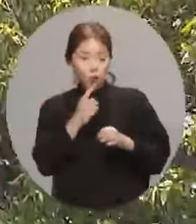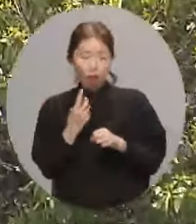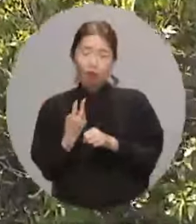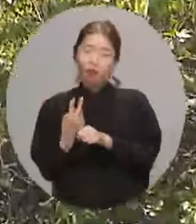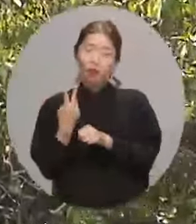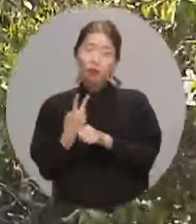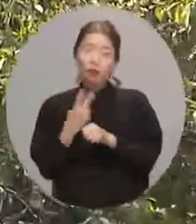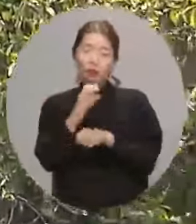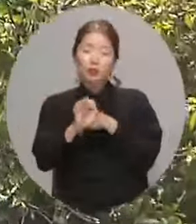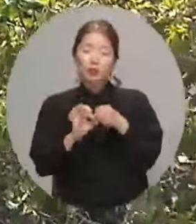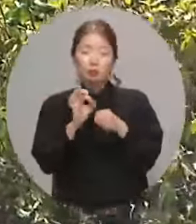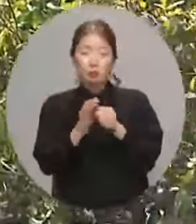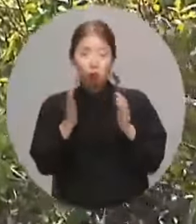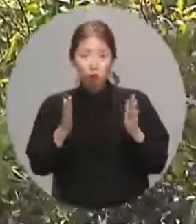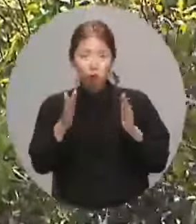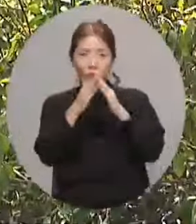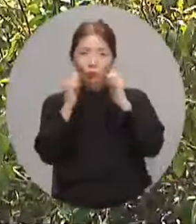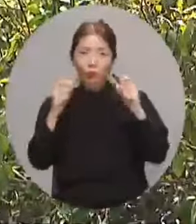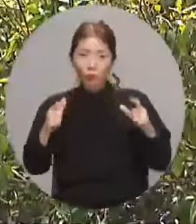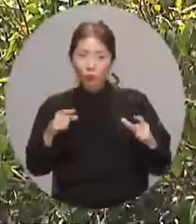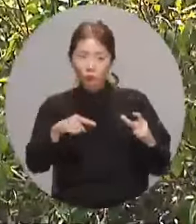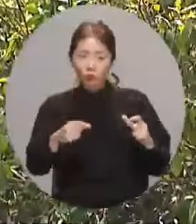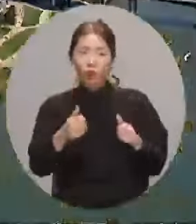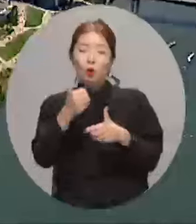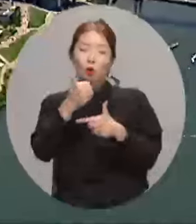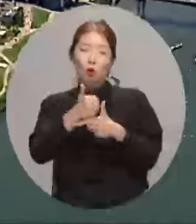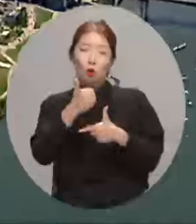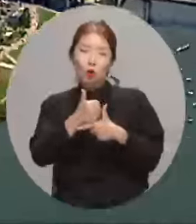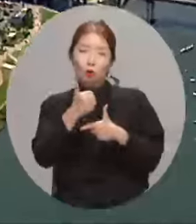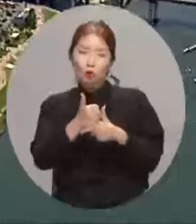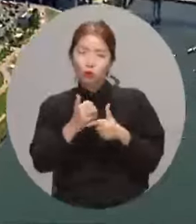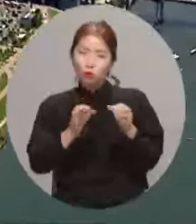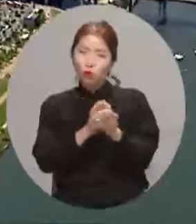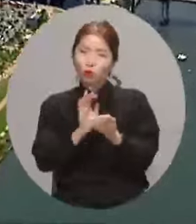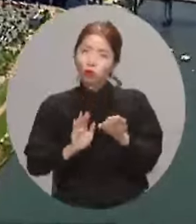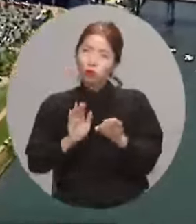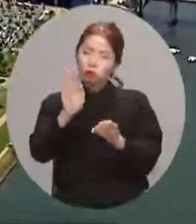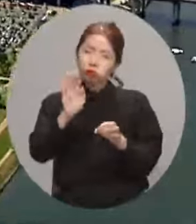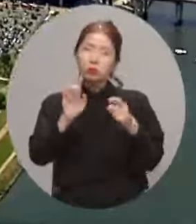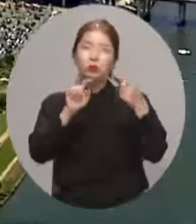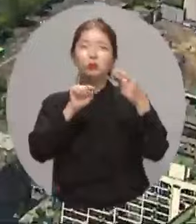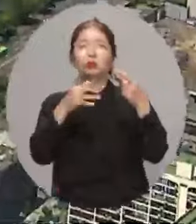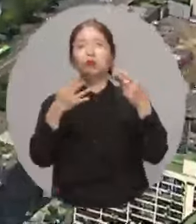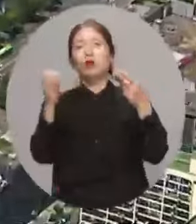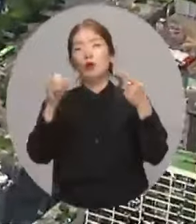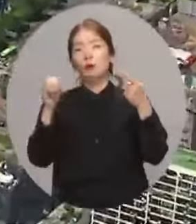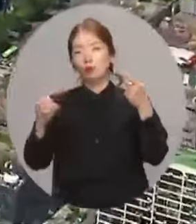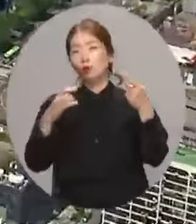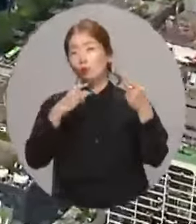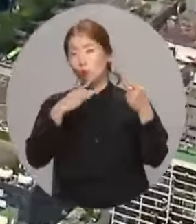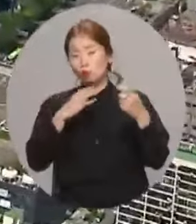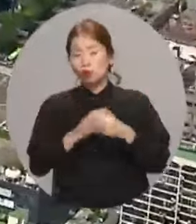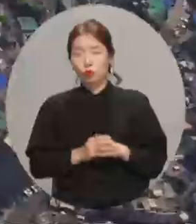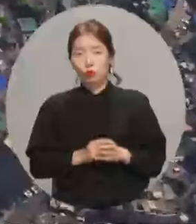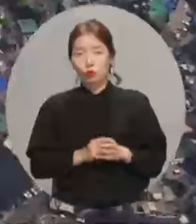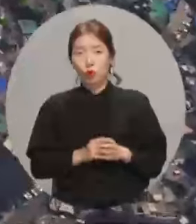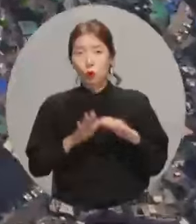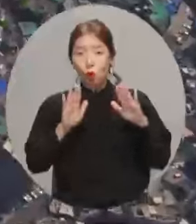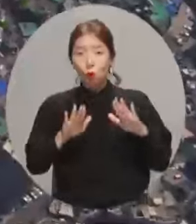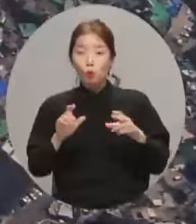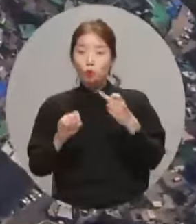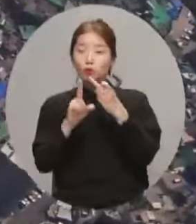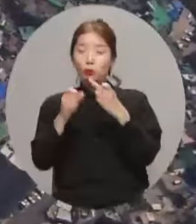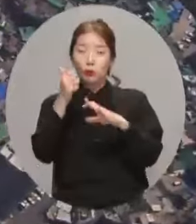재작년까지 지난 10년간 전북을 비롯한 호남권 경제 성장률은 고작 1.4%에 그친 반면 올